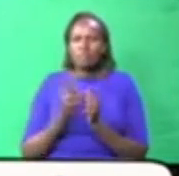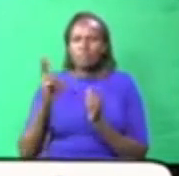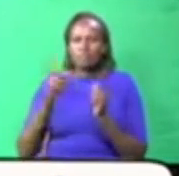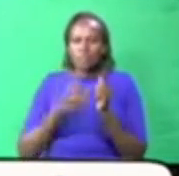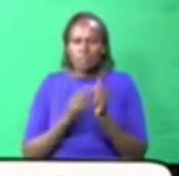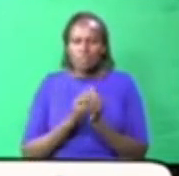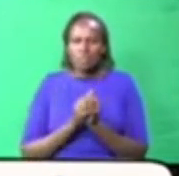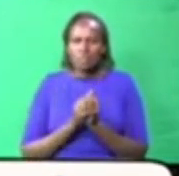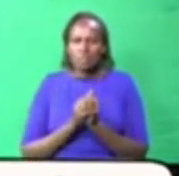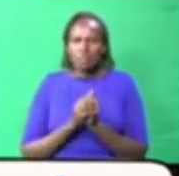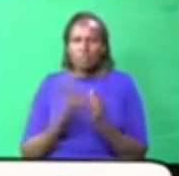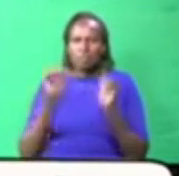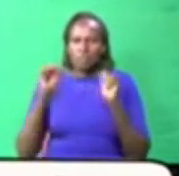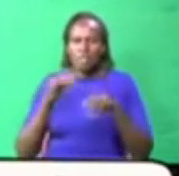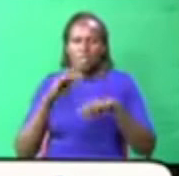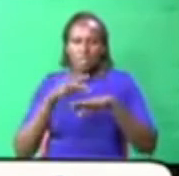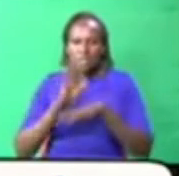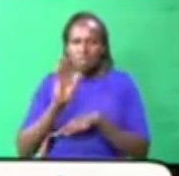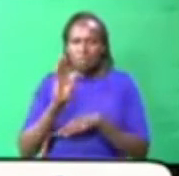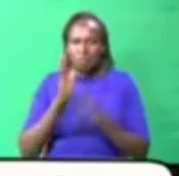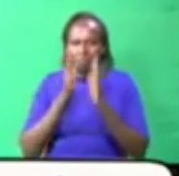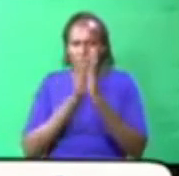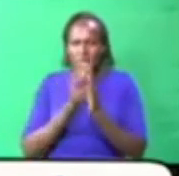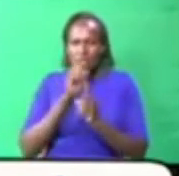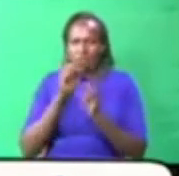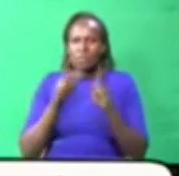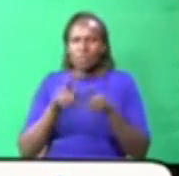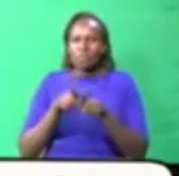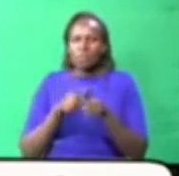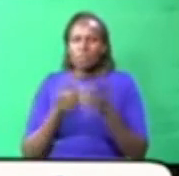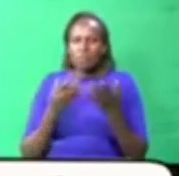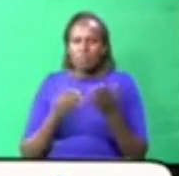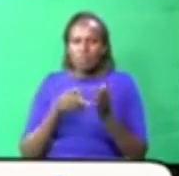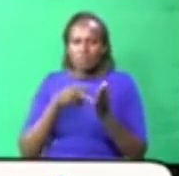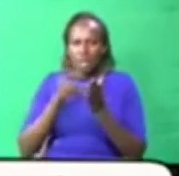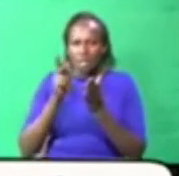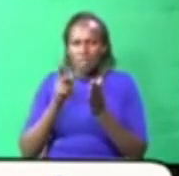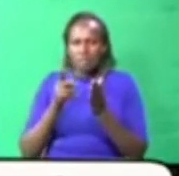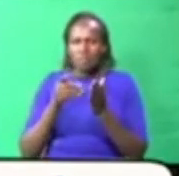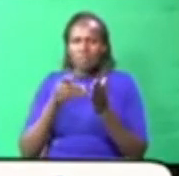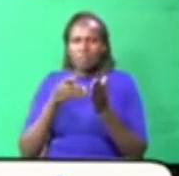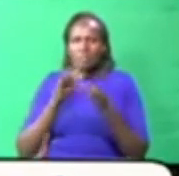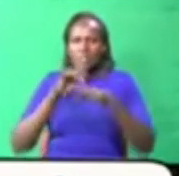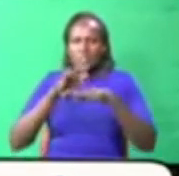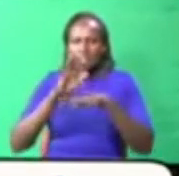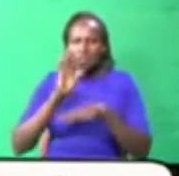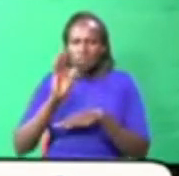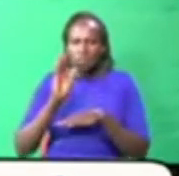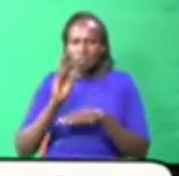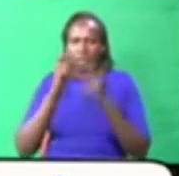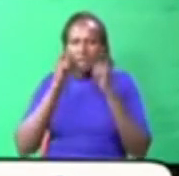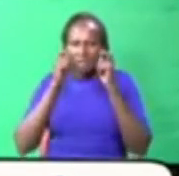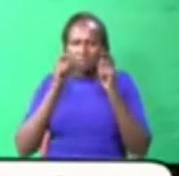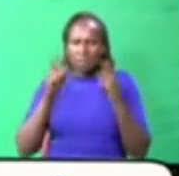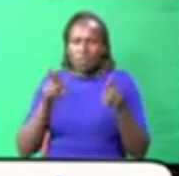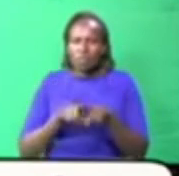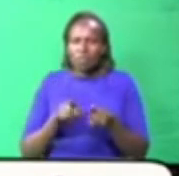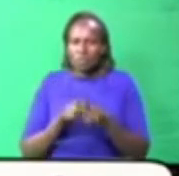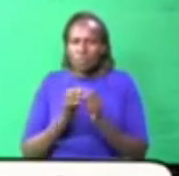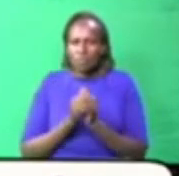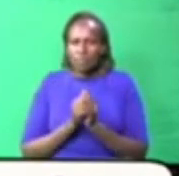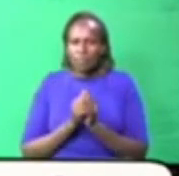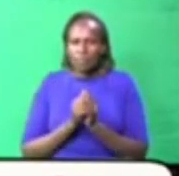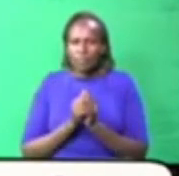0706-2626-26. You can send your prayer request there, and also you can send also your testimony na even